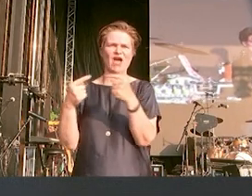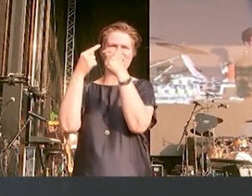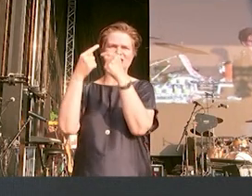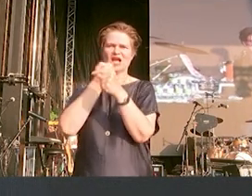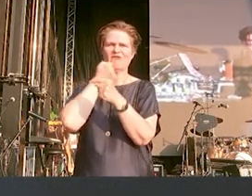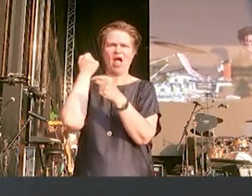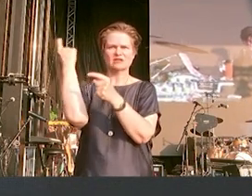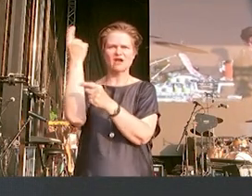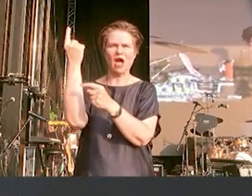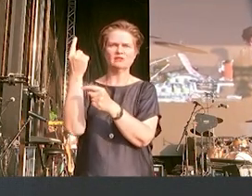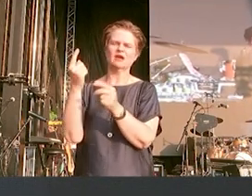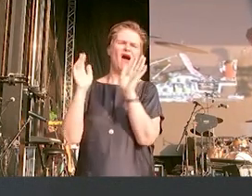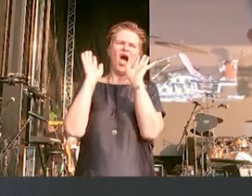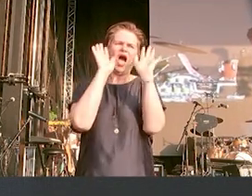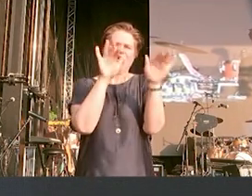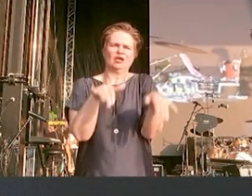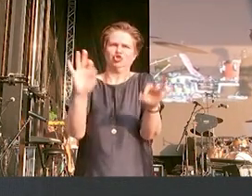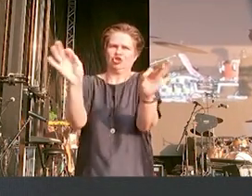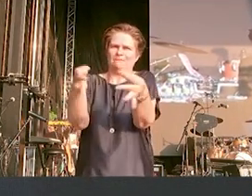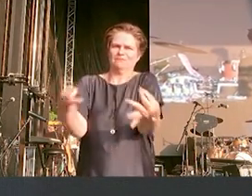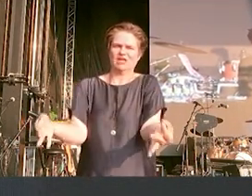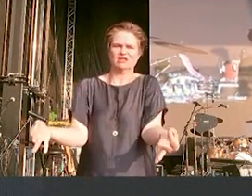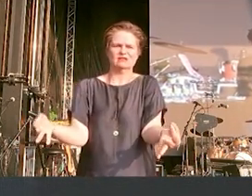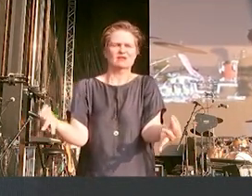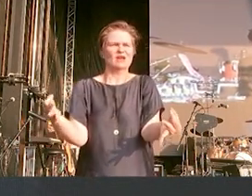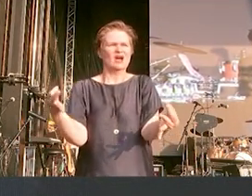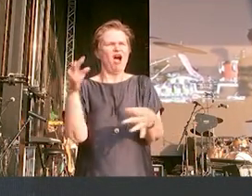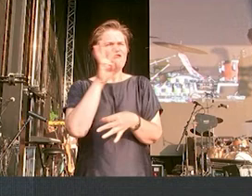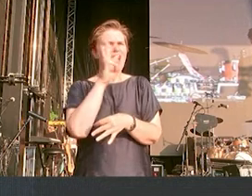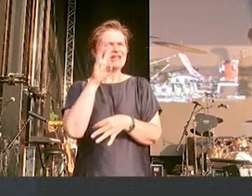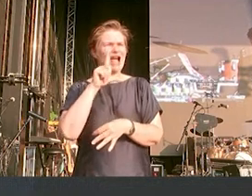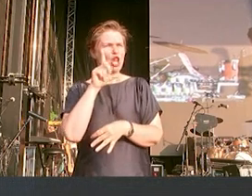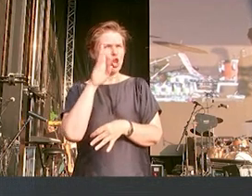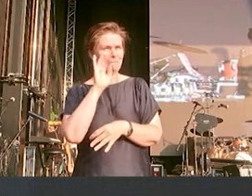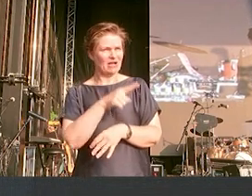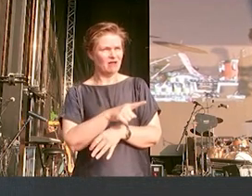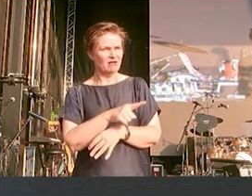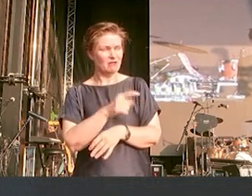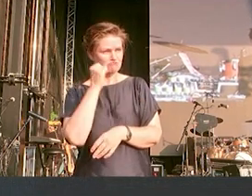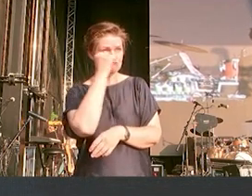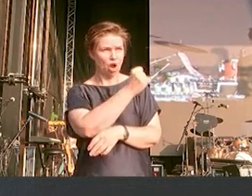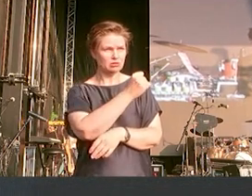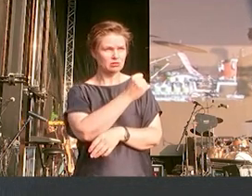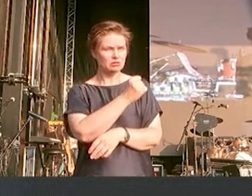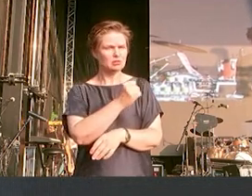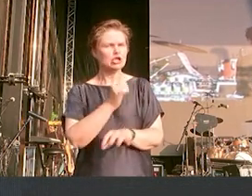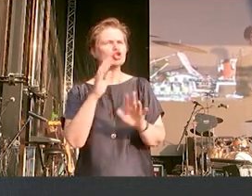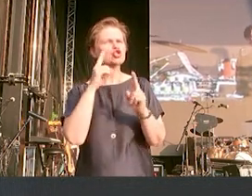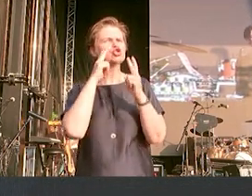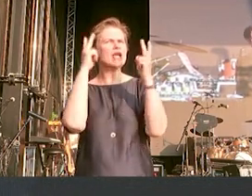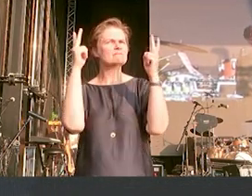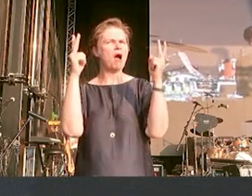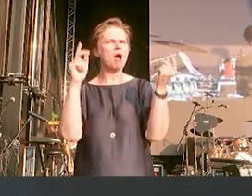warnte. Der entsetzliche Mord von Walter Lübcke scheint das geändert zu haben. Es